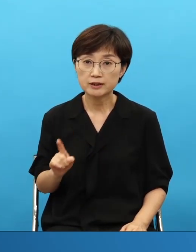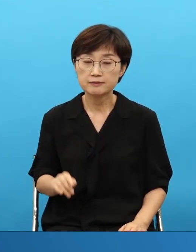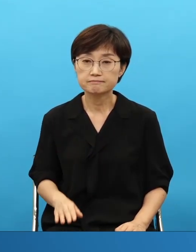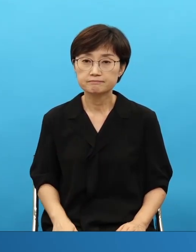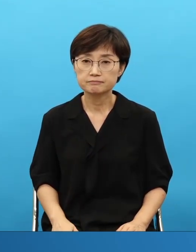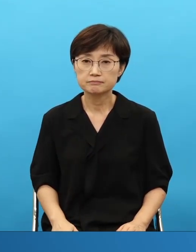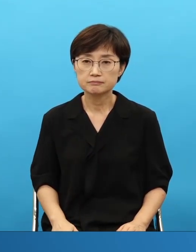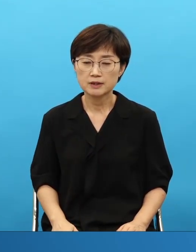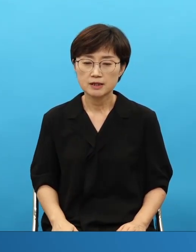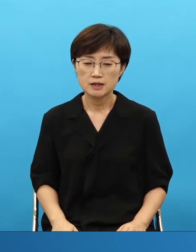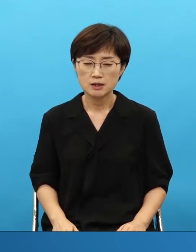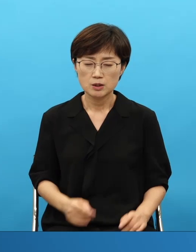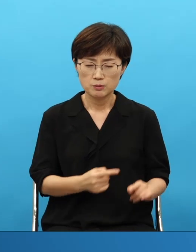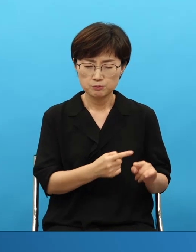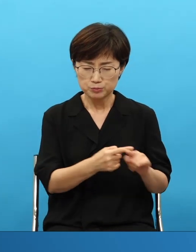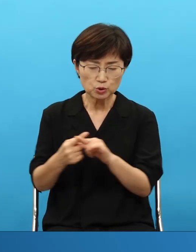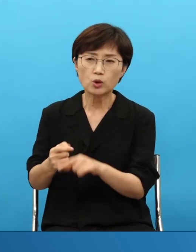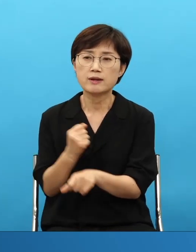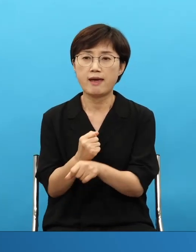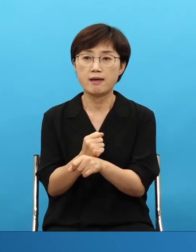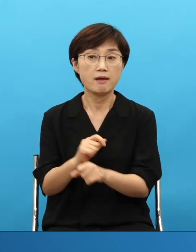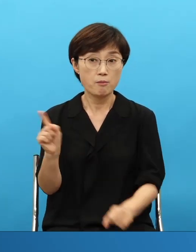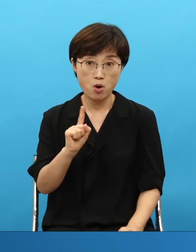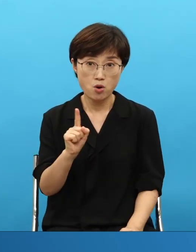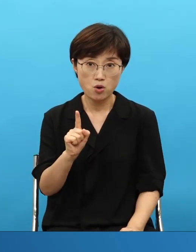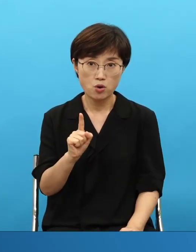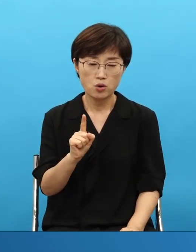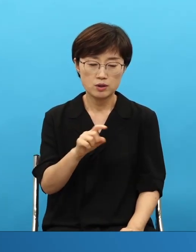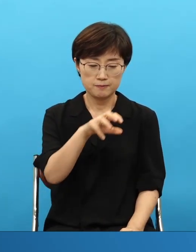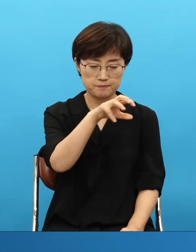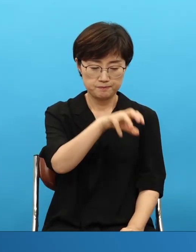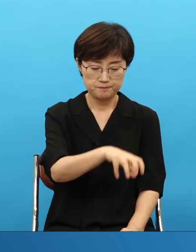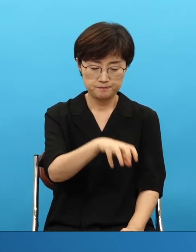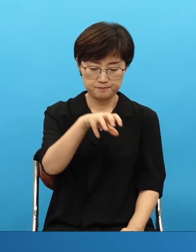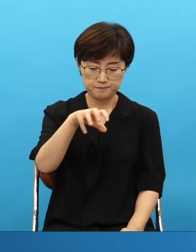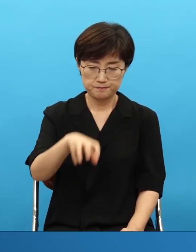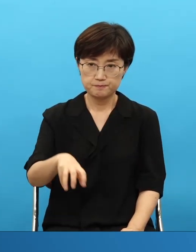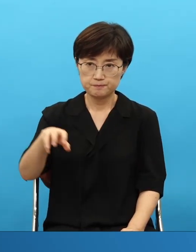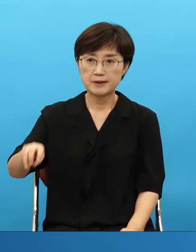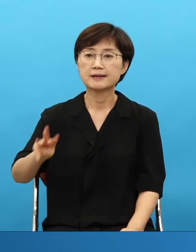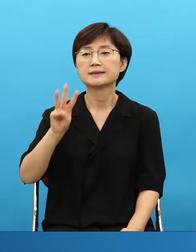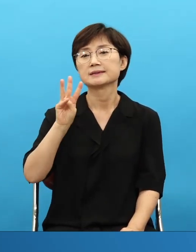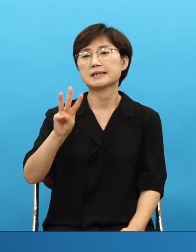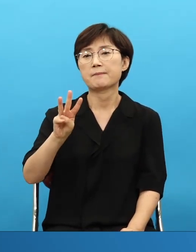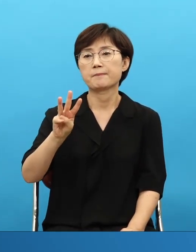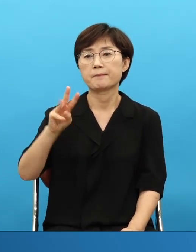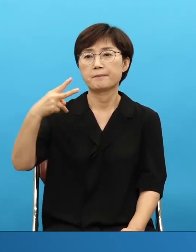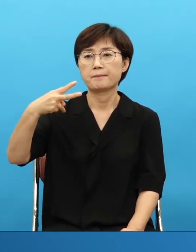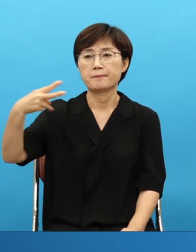계속 기다 삼뜰의 발판을 확실하게 놓는 겁니다.